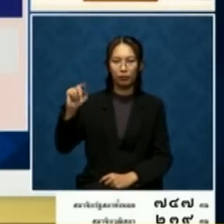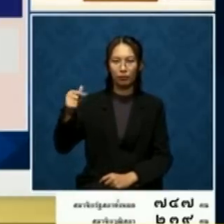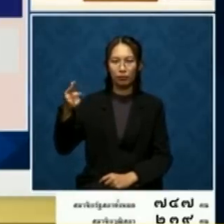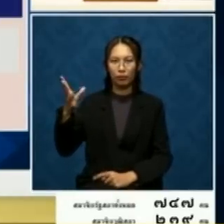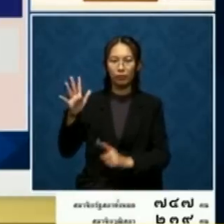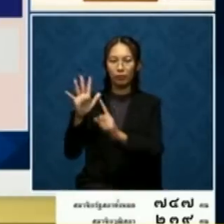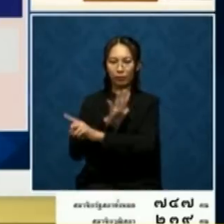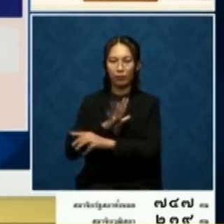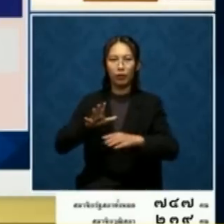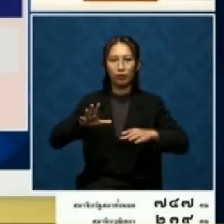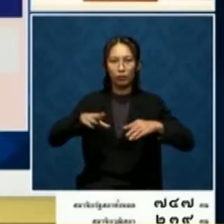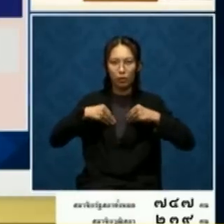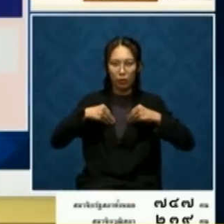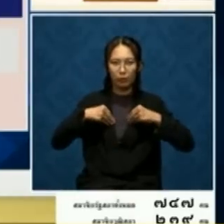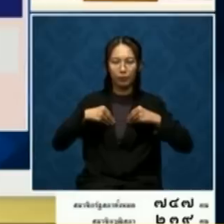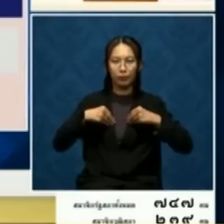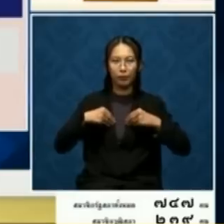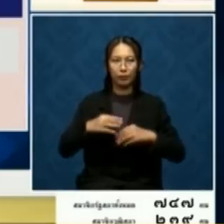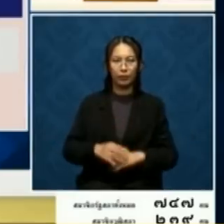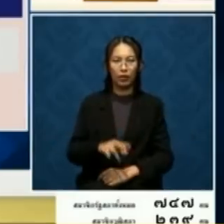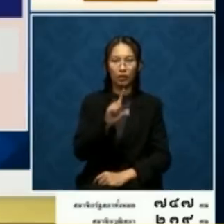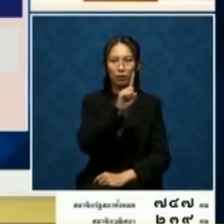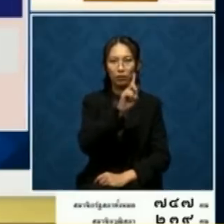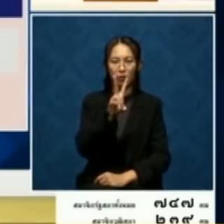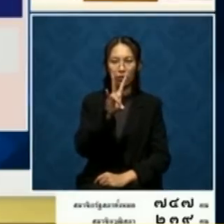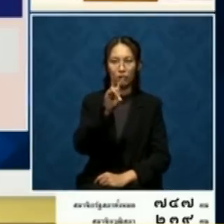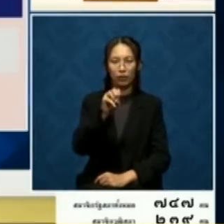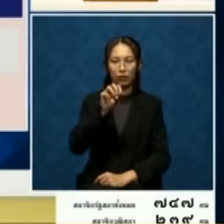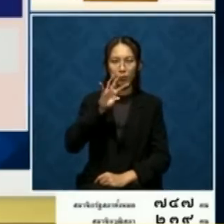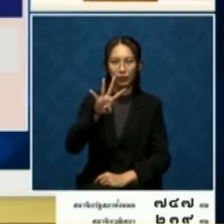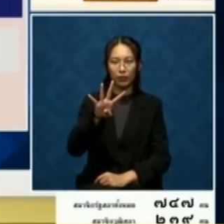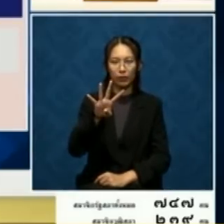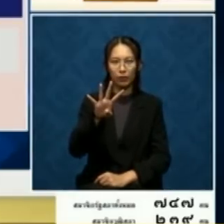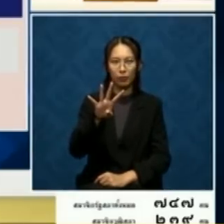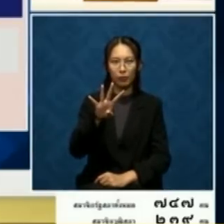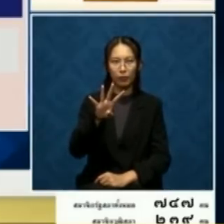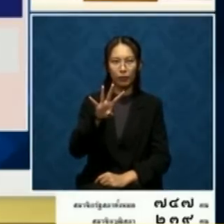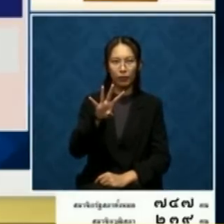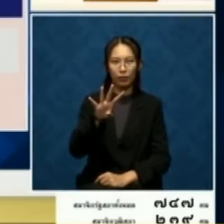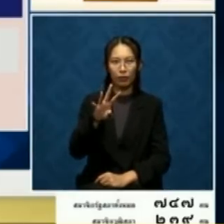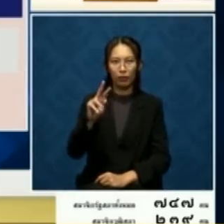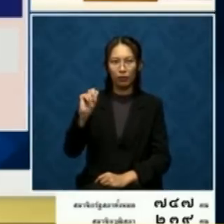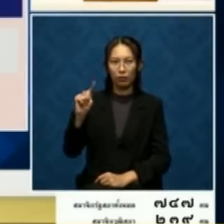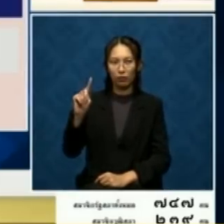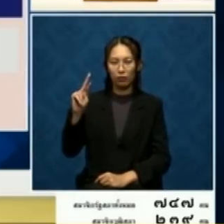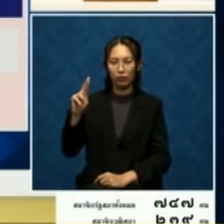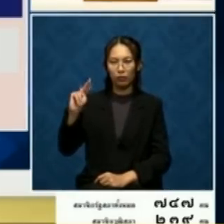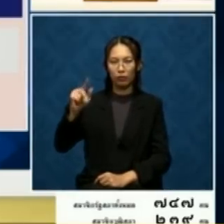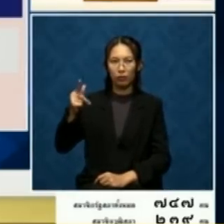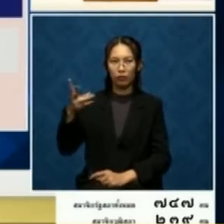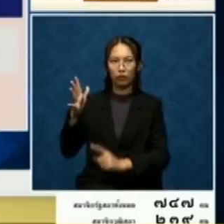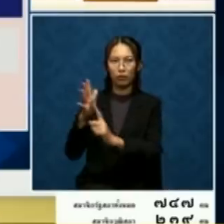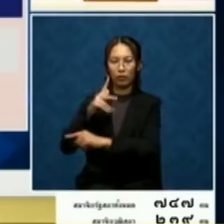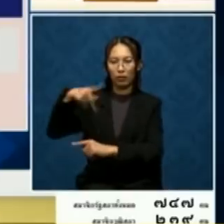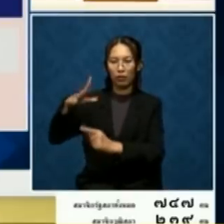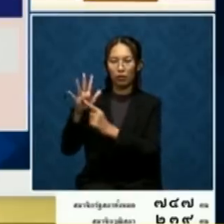ศผมว่า4กระทรวงนี้เป็นที่ทางสายความมั่นคงเนี่ยเขาดู จะไปไหนล่ะคะ4กระทรวงเนี้ยจะไปพักไหนล่ะคะ พลังประ